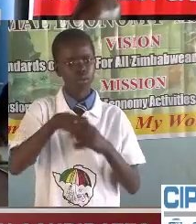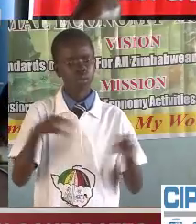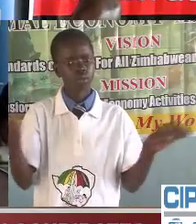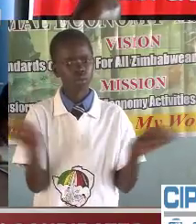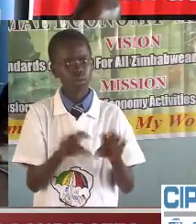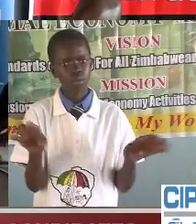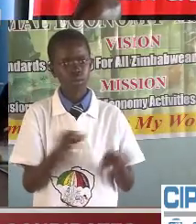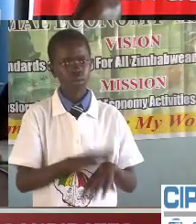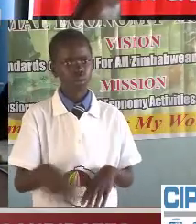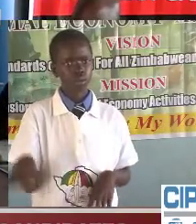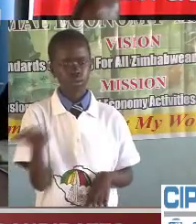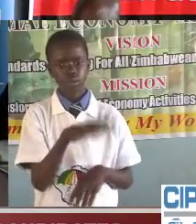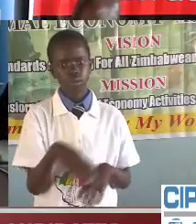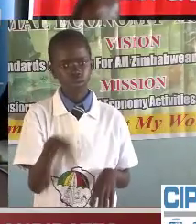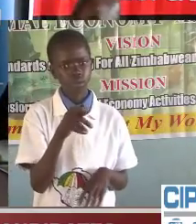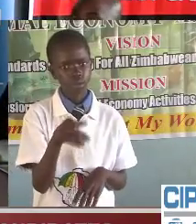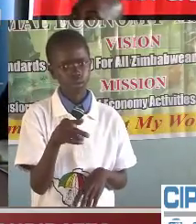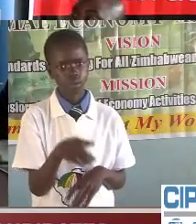business.